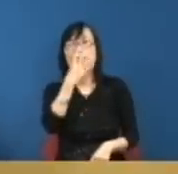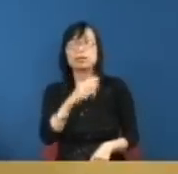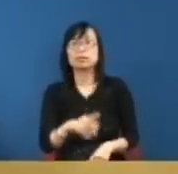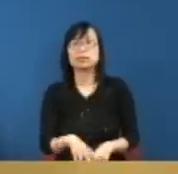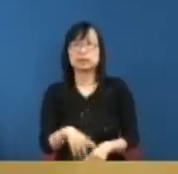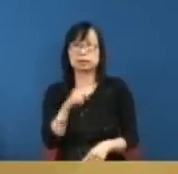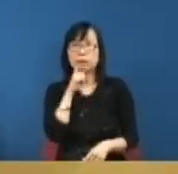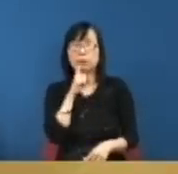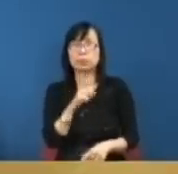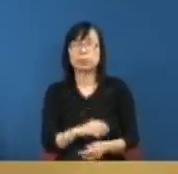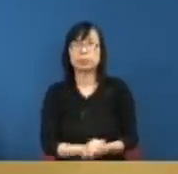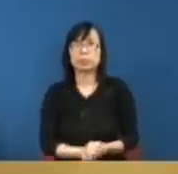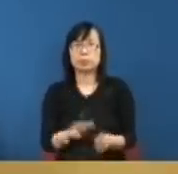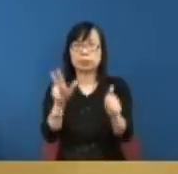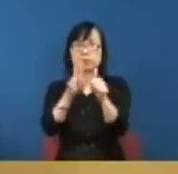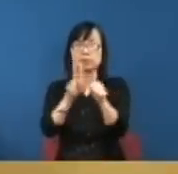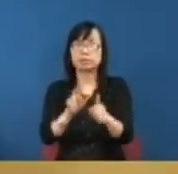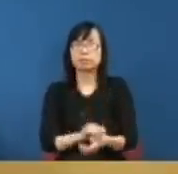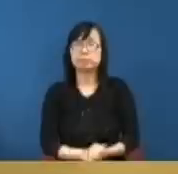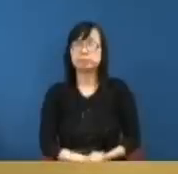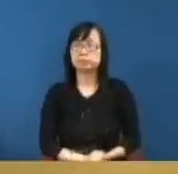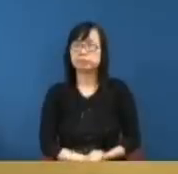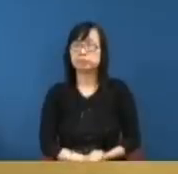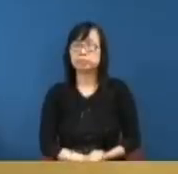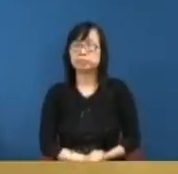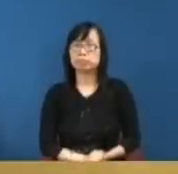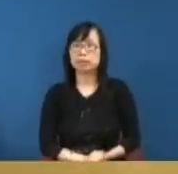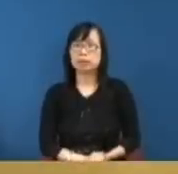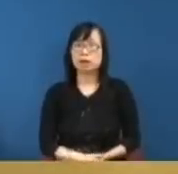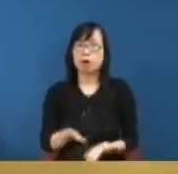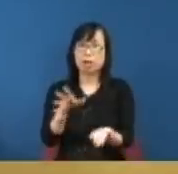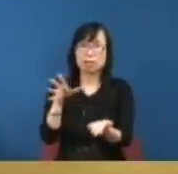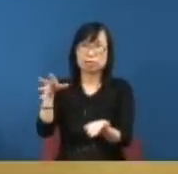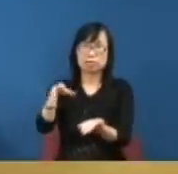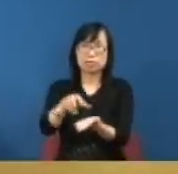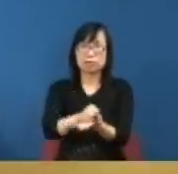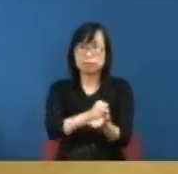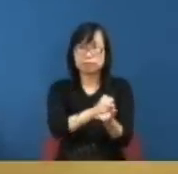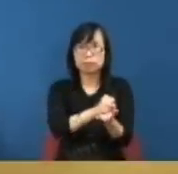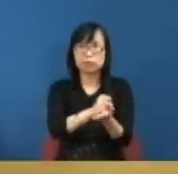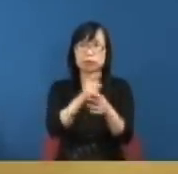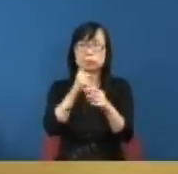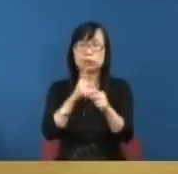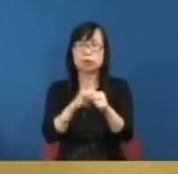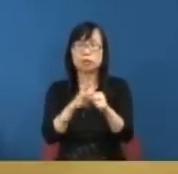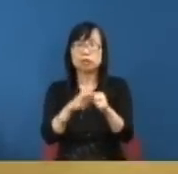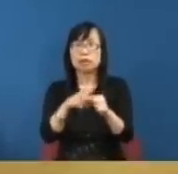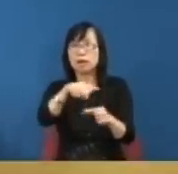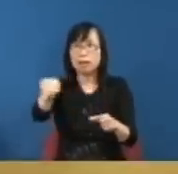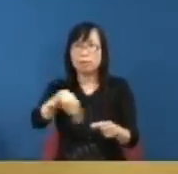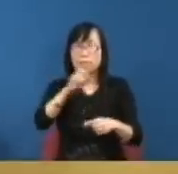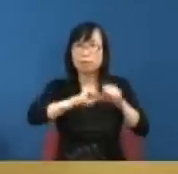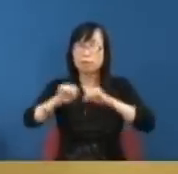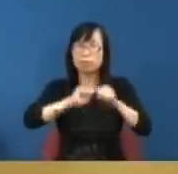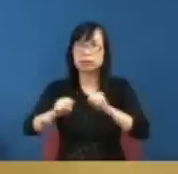角色的，是吧？除了我說、哦、如果有這個佔據 中華銀行家的運動大家要參加之外，其